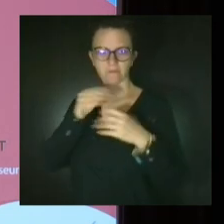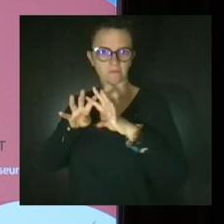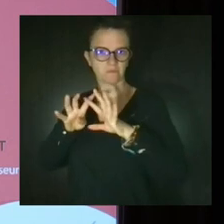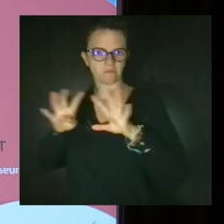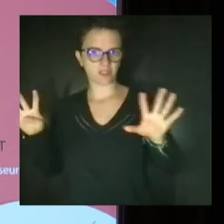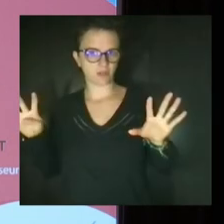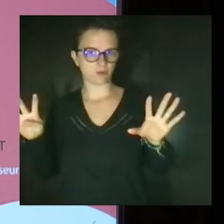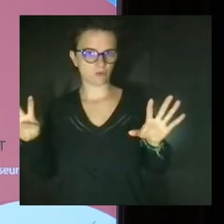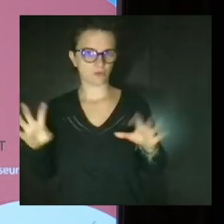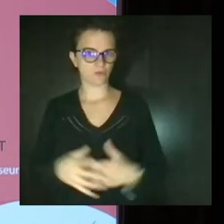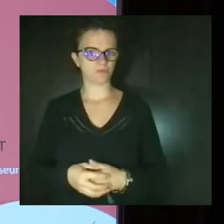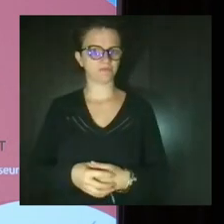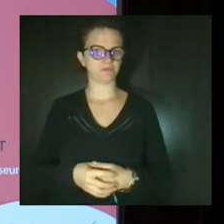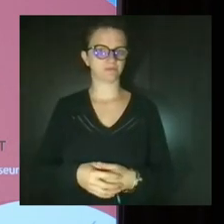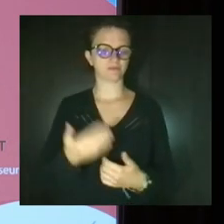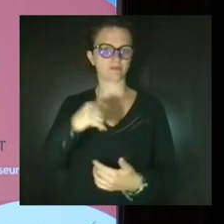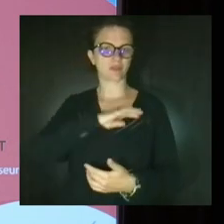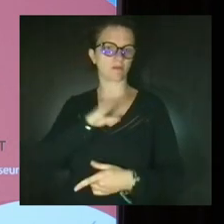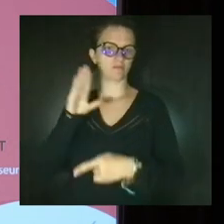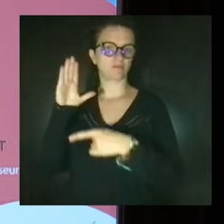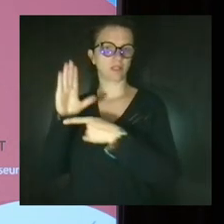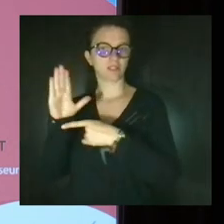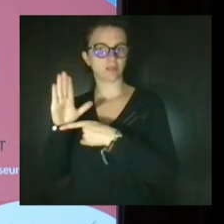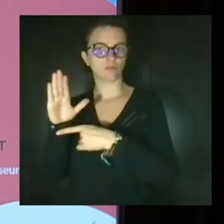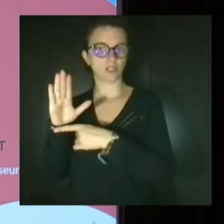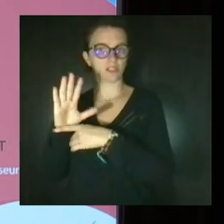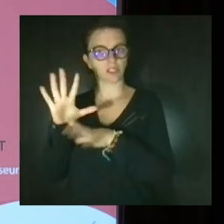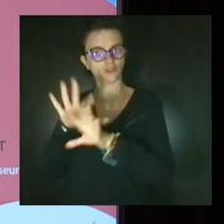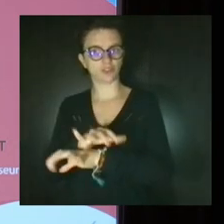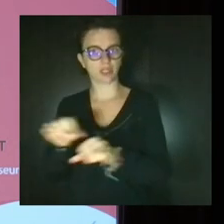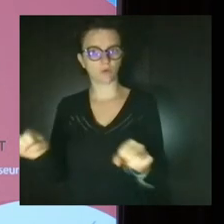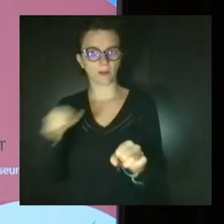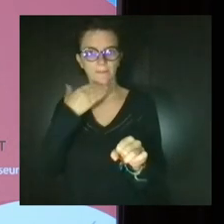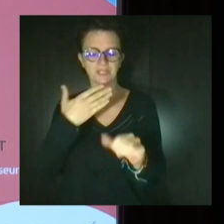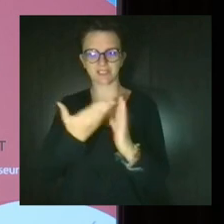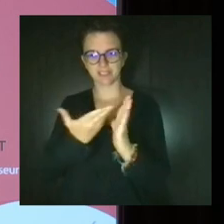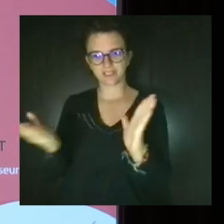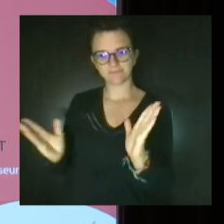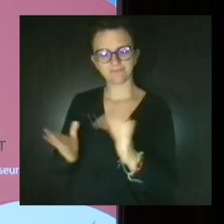grâce à des témoignages tout à fait bluffants. Merci à vous tous.